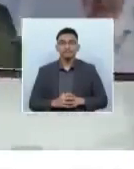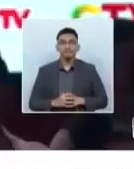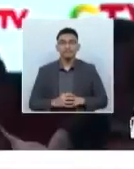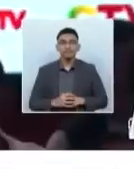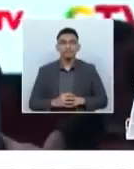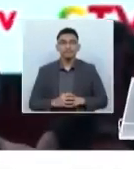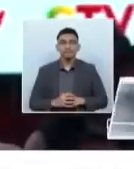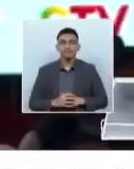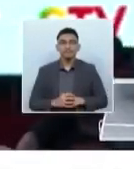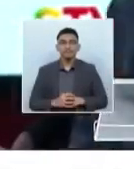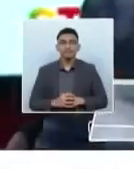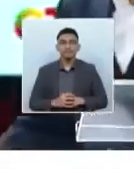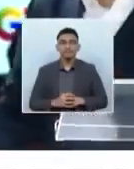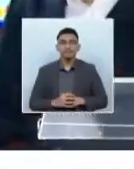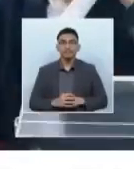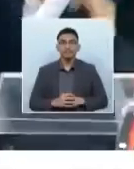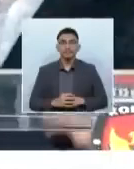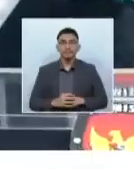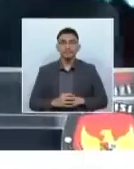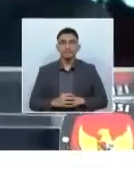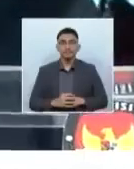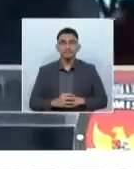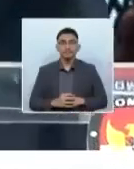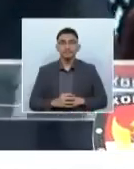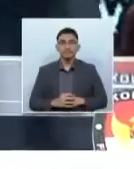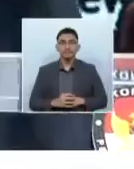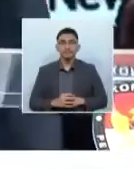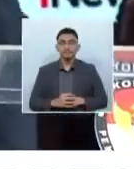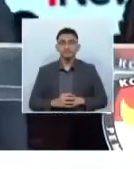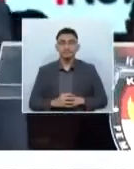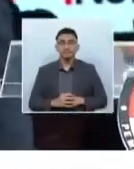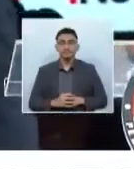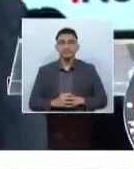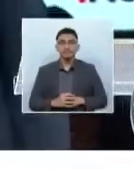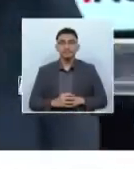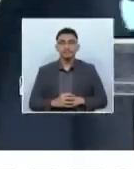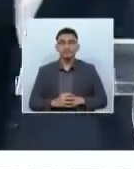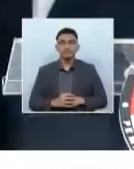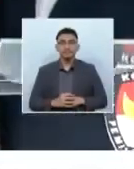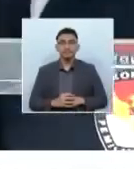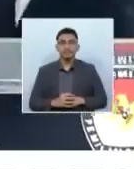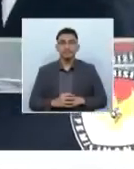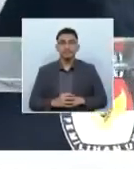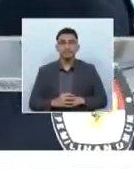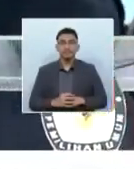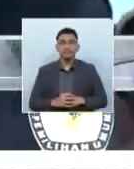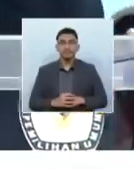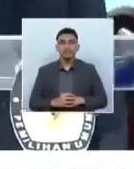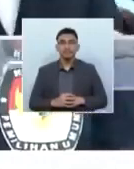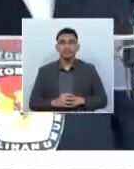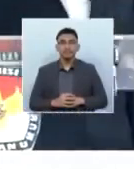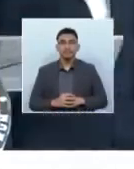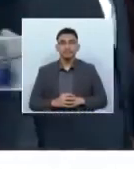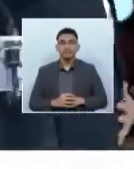antar capres, itu ya. Para keluarga ya. Itu langsung rame itu, makin rame, makin